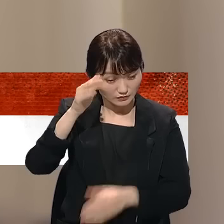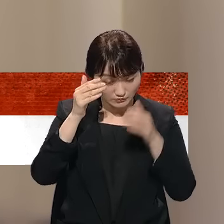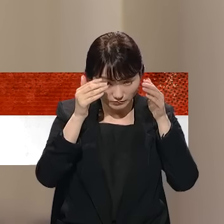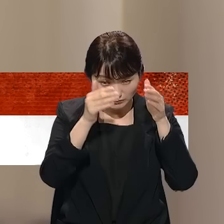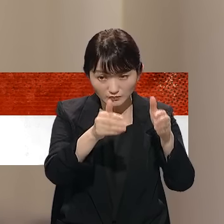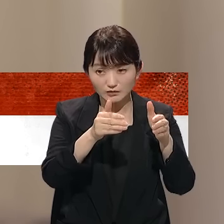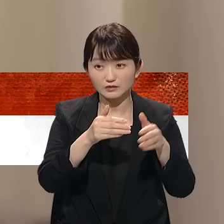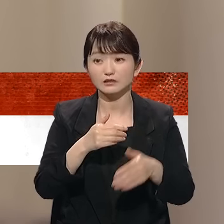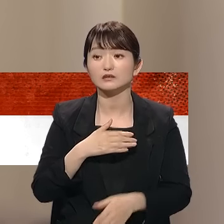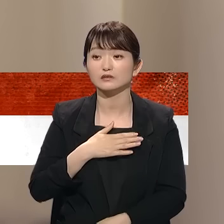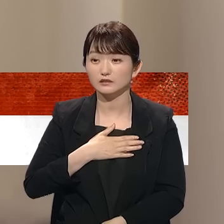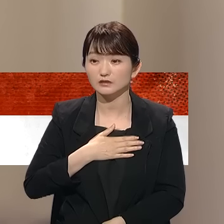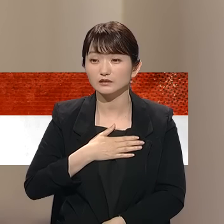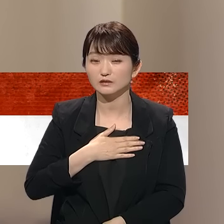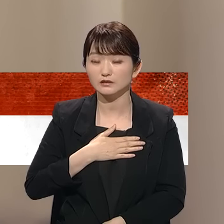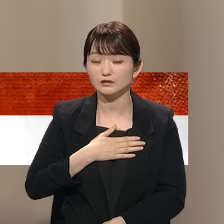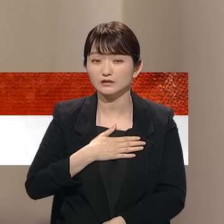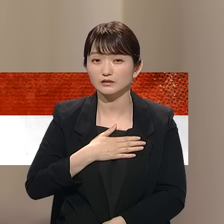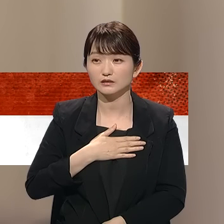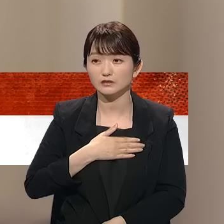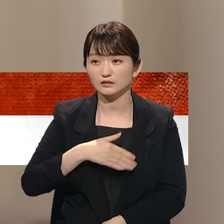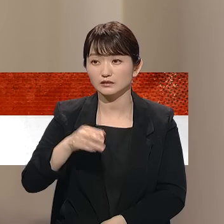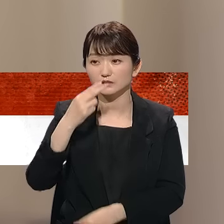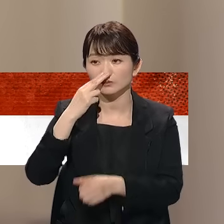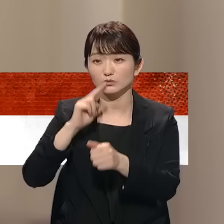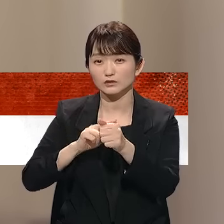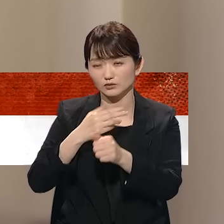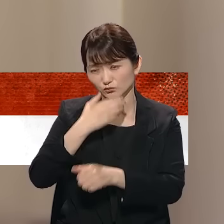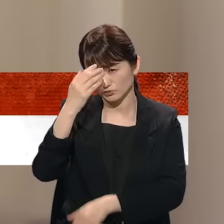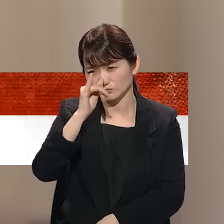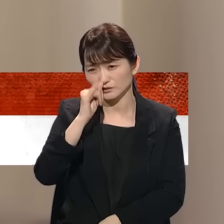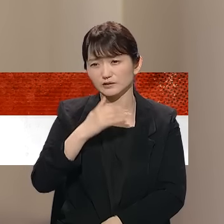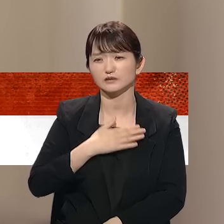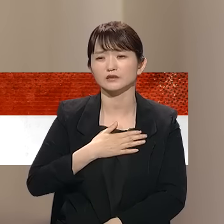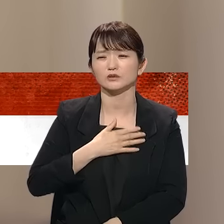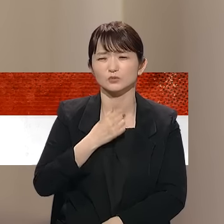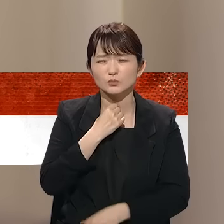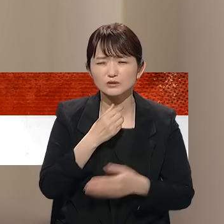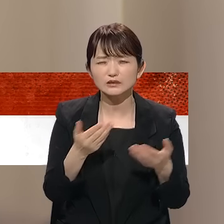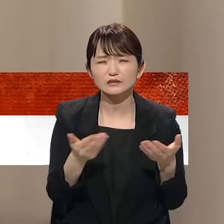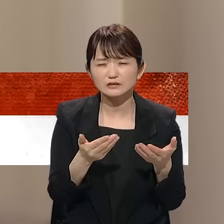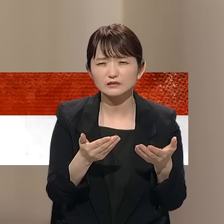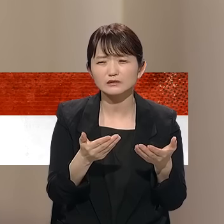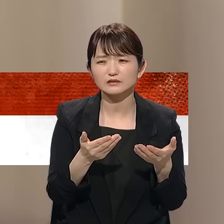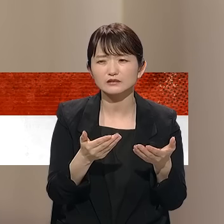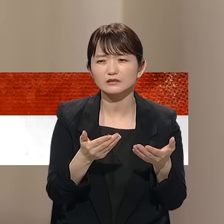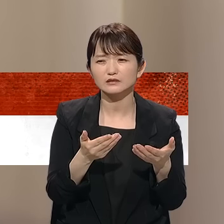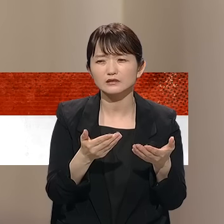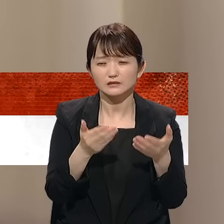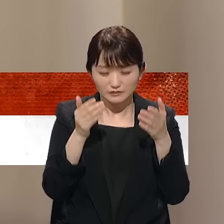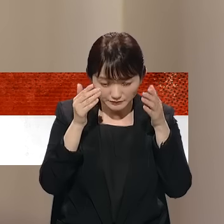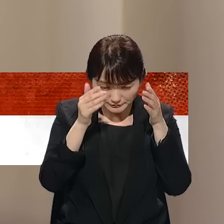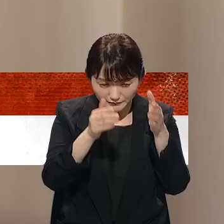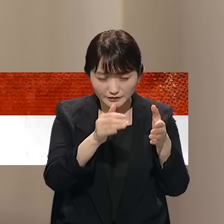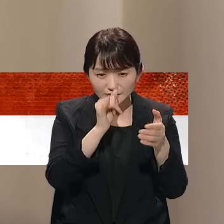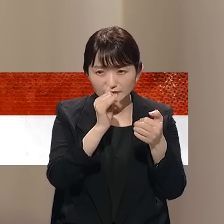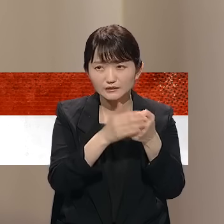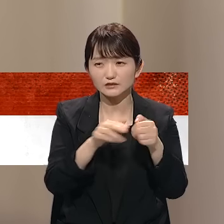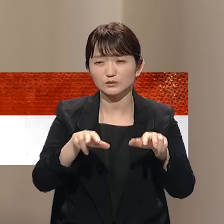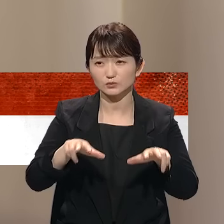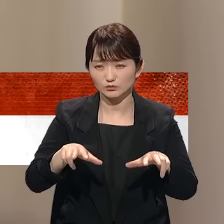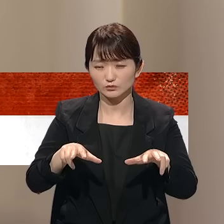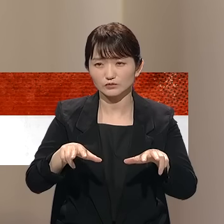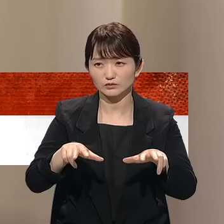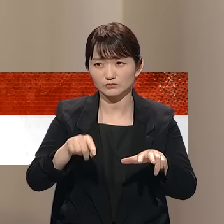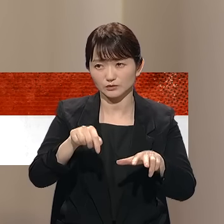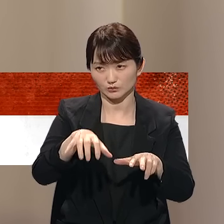할 도전과 꿈이 있어서 그리고 제가 하고 싶은 일을 하고자 하는 방향이기 때문에 오늘 이 자리에서